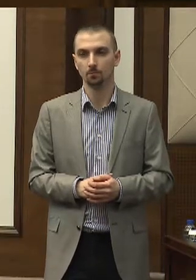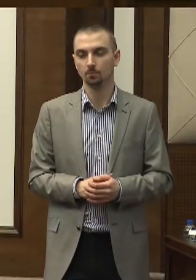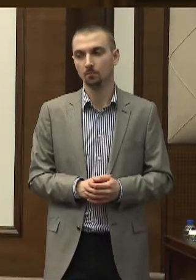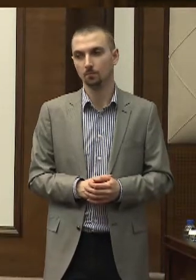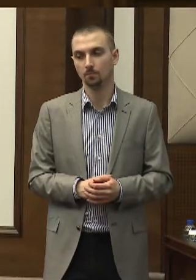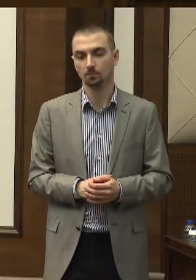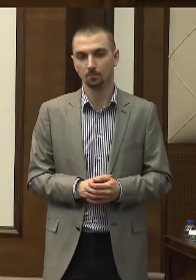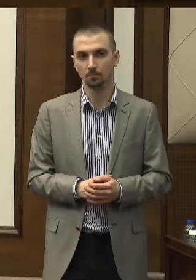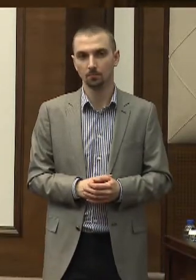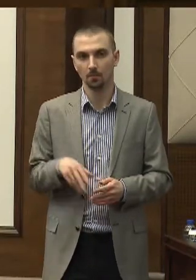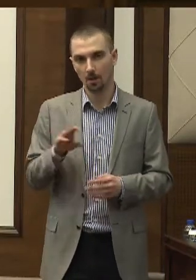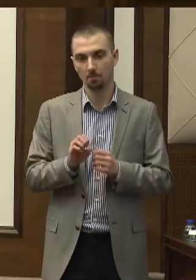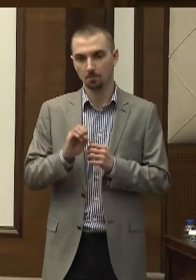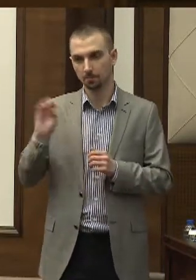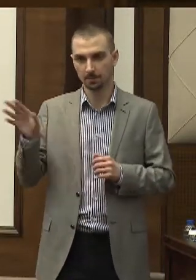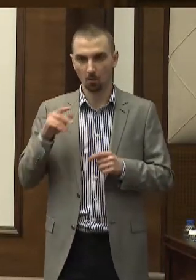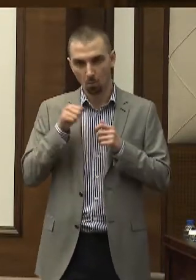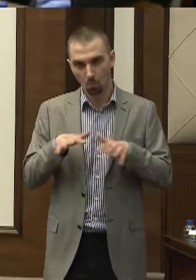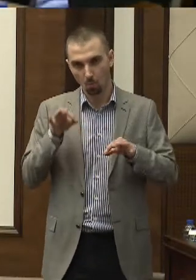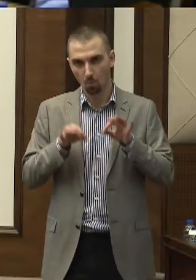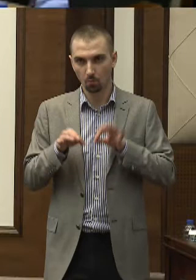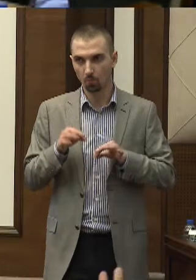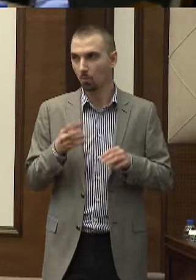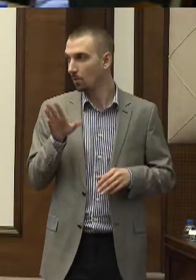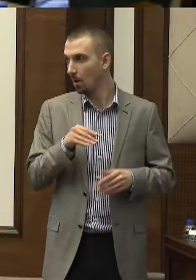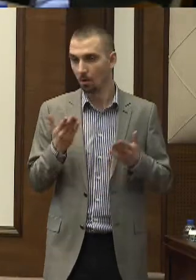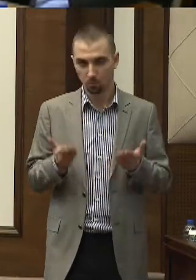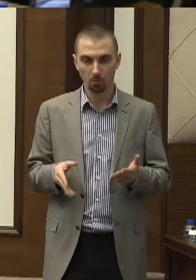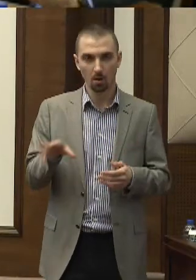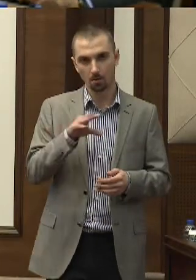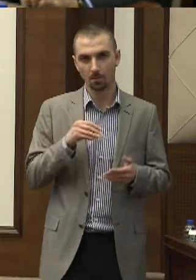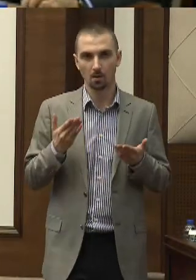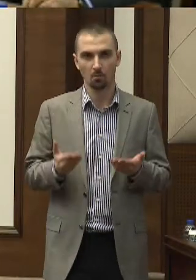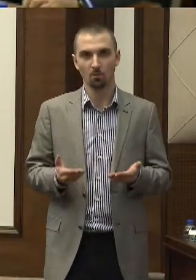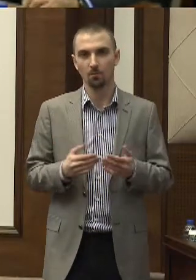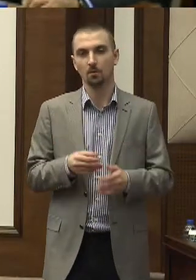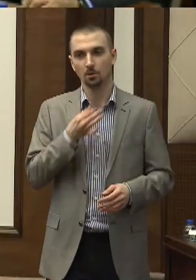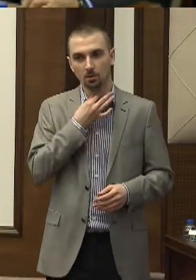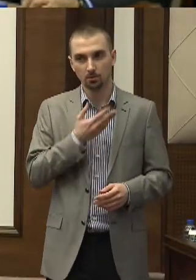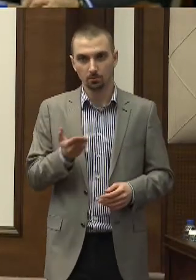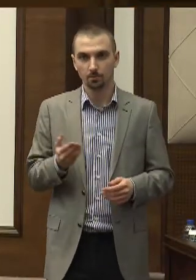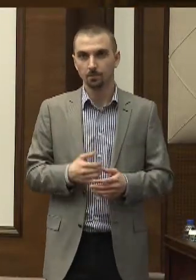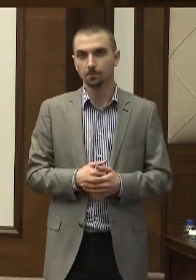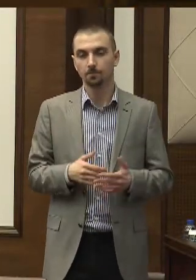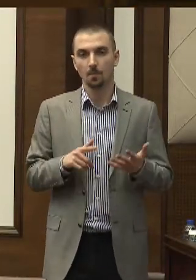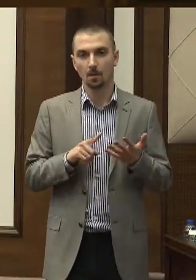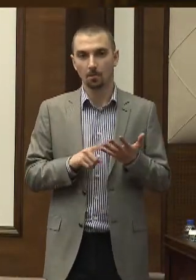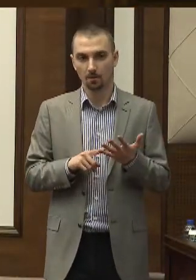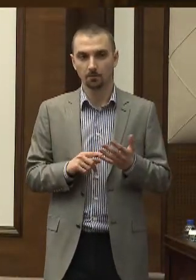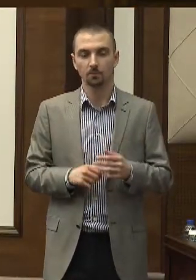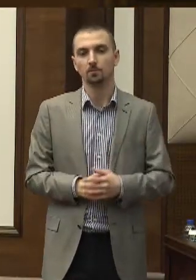harita komisyonuna havalesini oylarınıza sunuyorum. Kabul edenler, etmeyenler oy birliğiyle kabul edilmiştir. Teşekkür ediyorum. Ek gündem